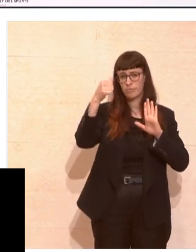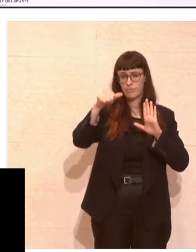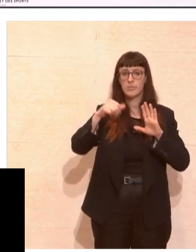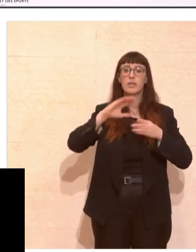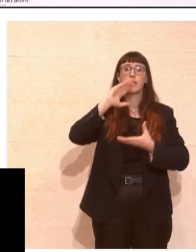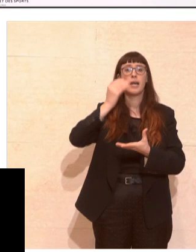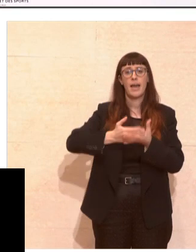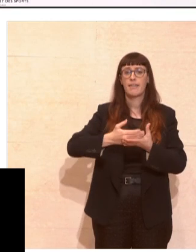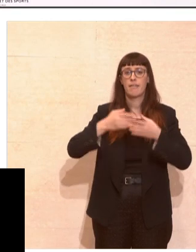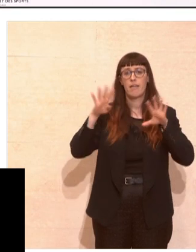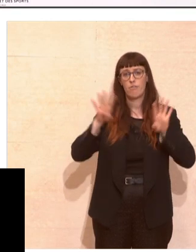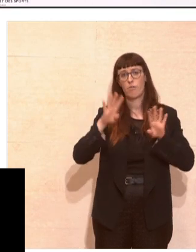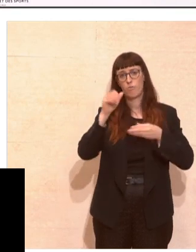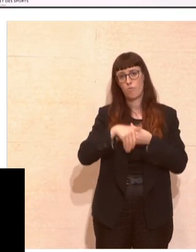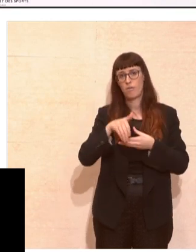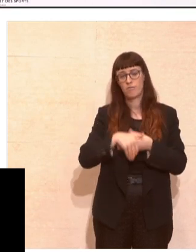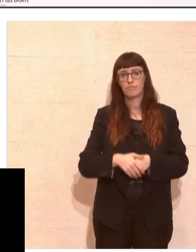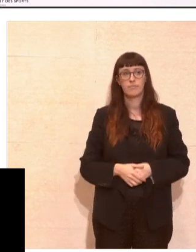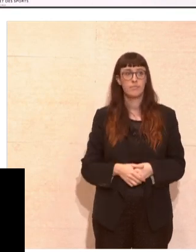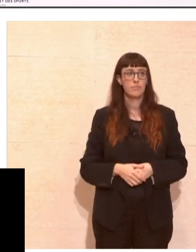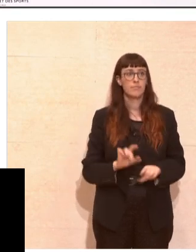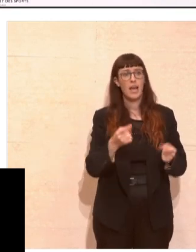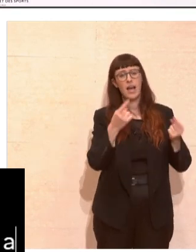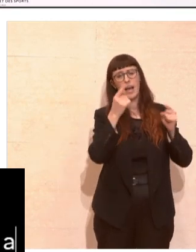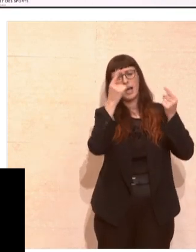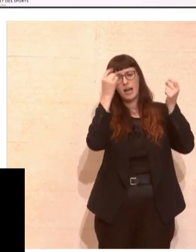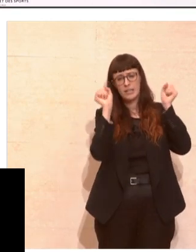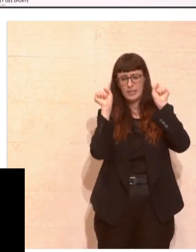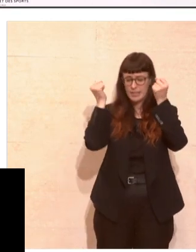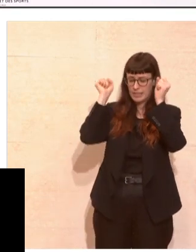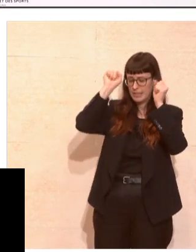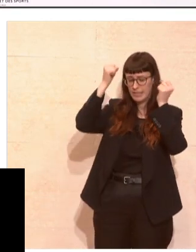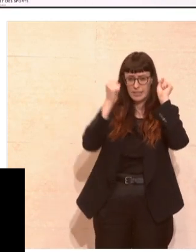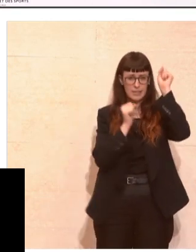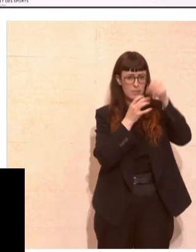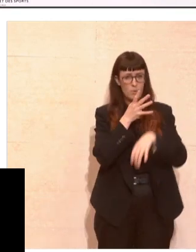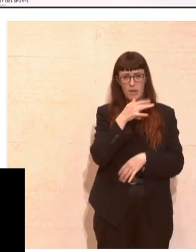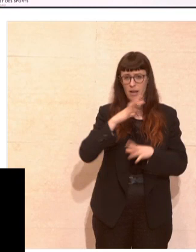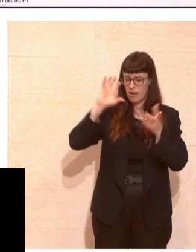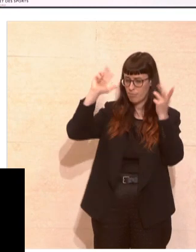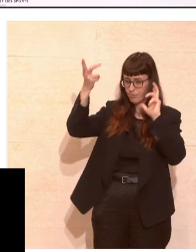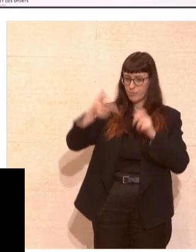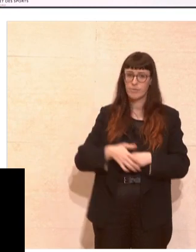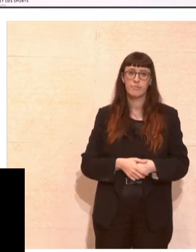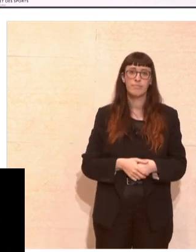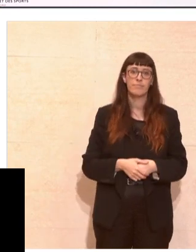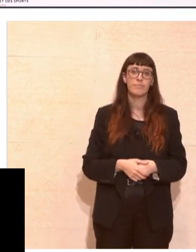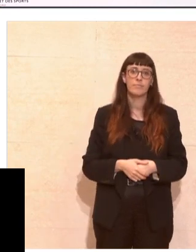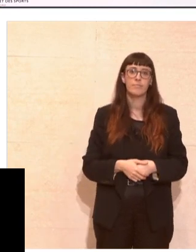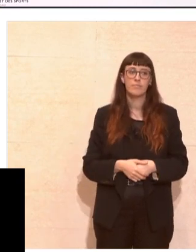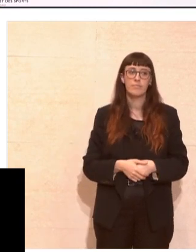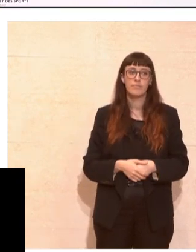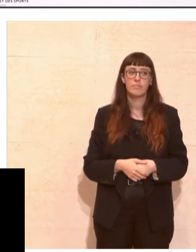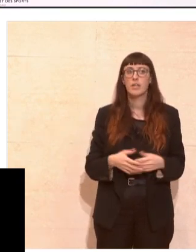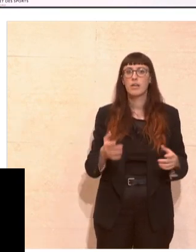les écrans après 21h. Alors, vous imaginez bien que ça a été le drame, mais c'est impossible, mais vous êtes fous, quelque chose qui paraît